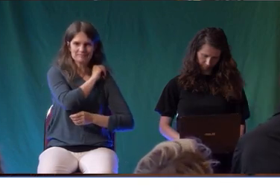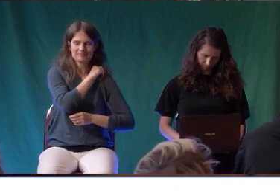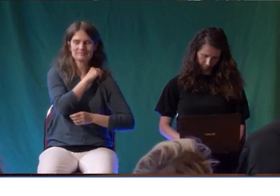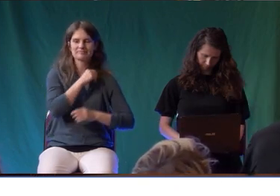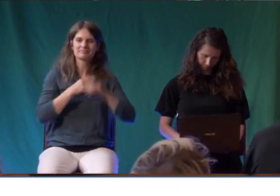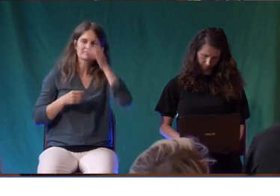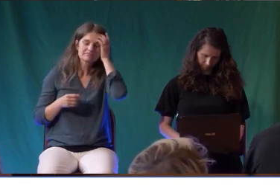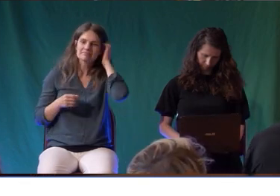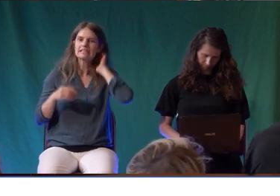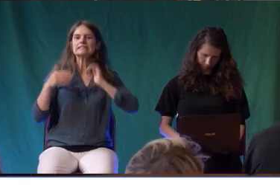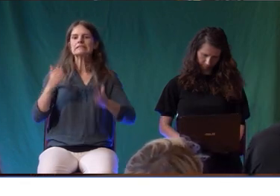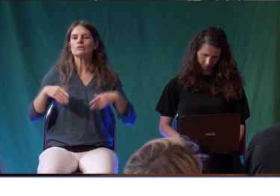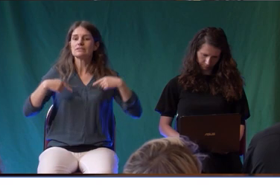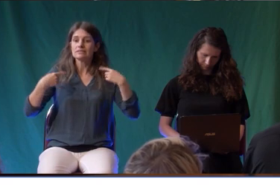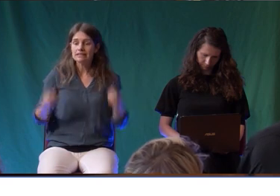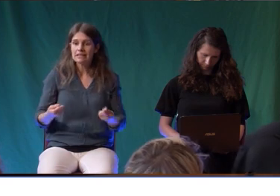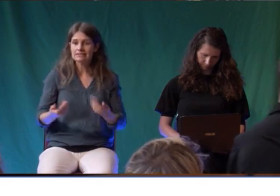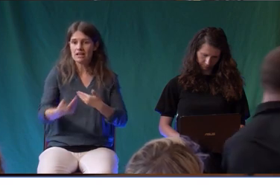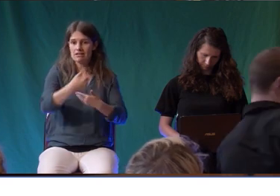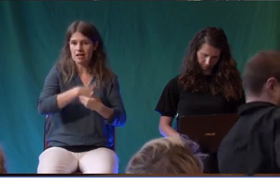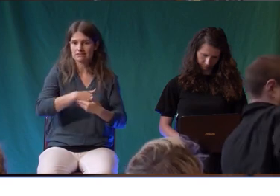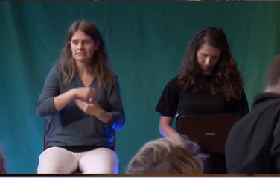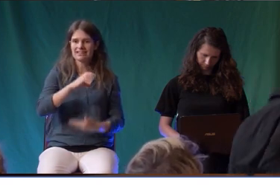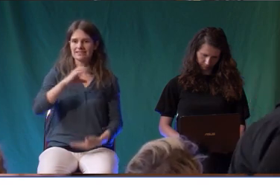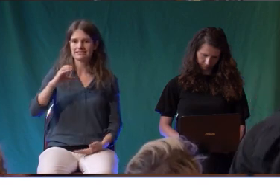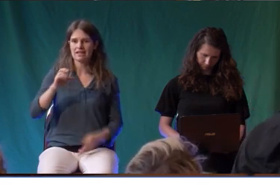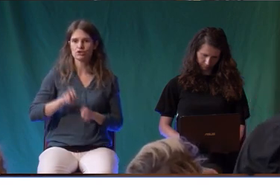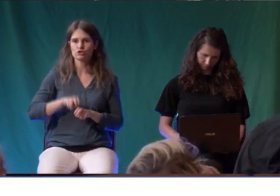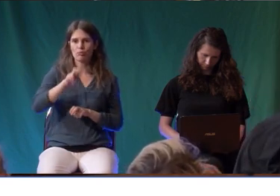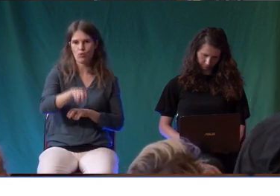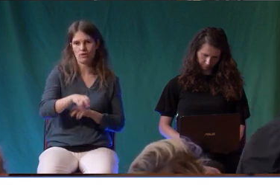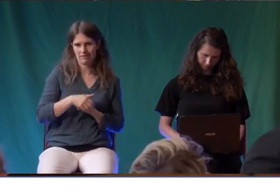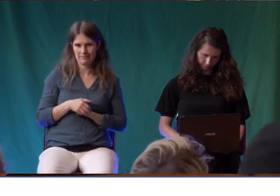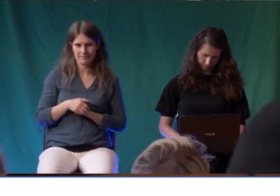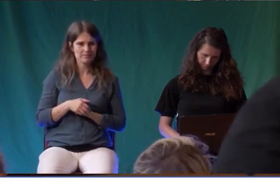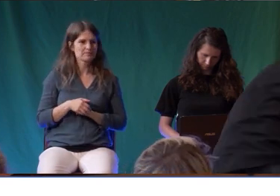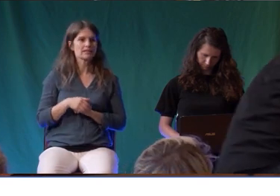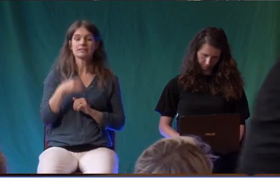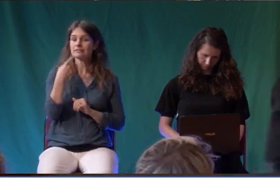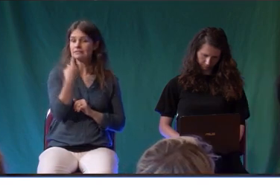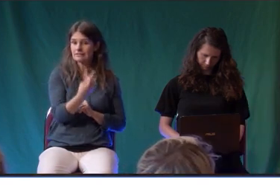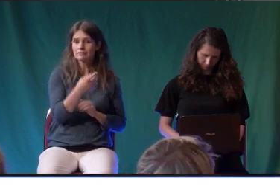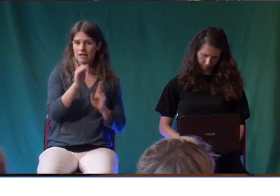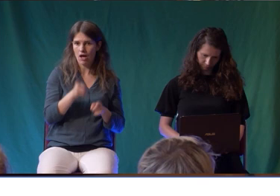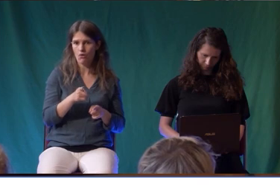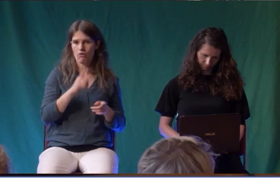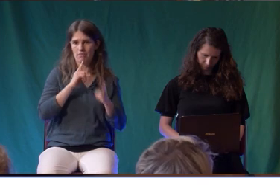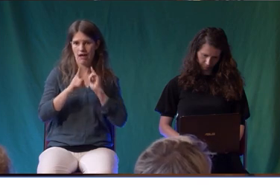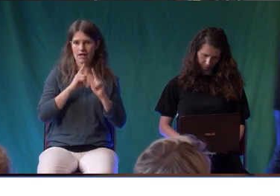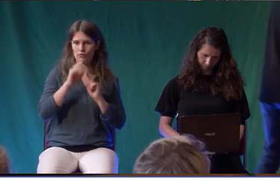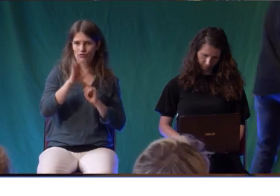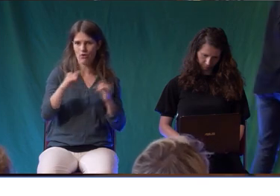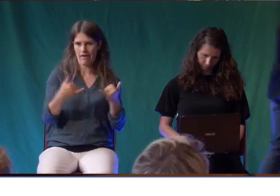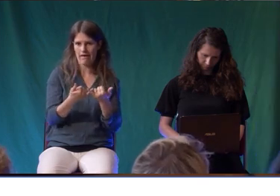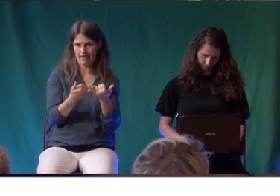unser nächster Gast Christiane Sprung berät ebenfalls Menschen zum Thema Elternschaft von